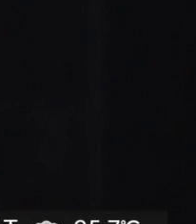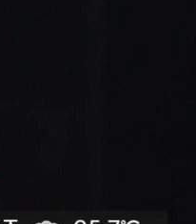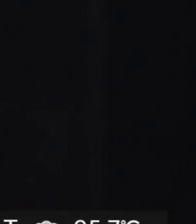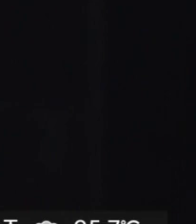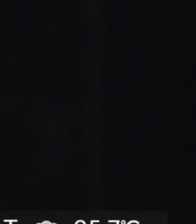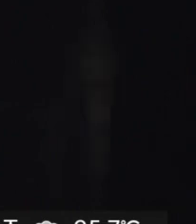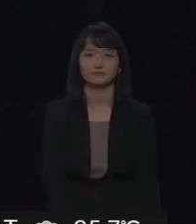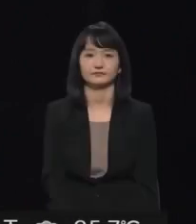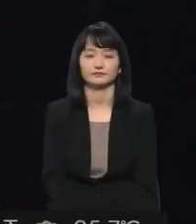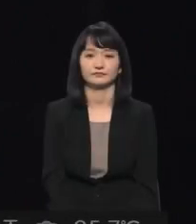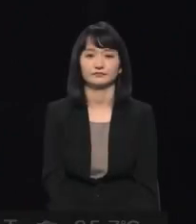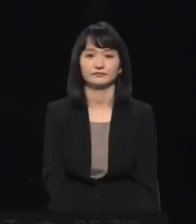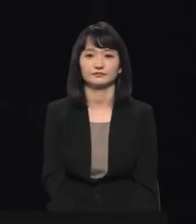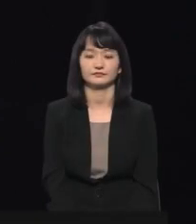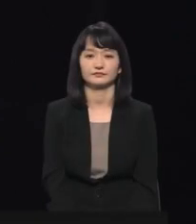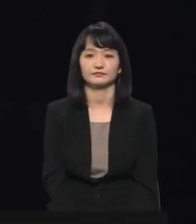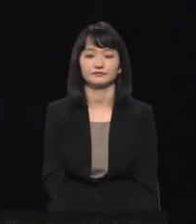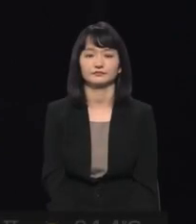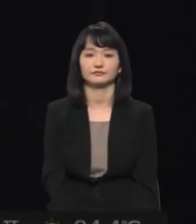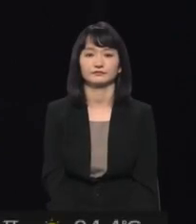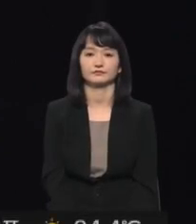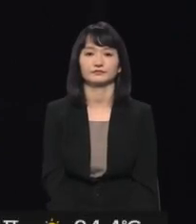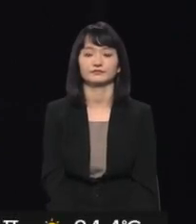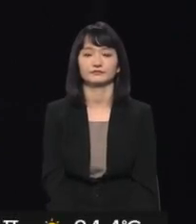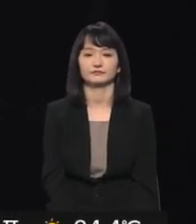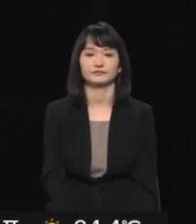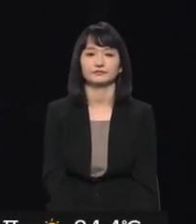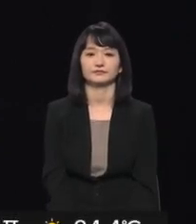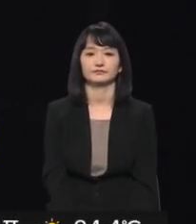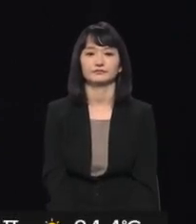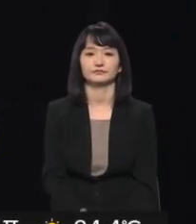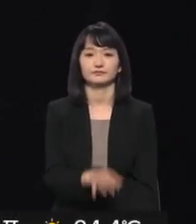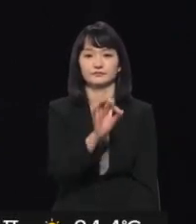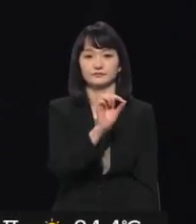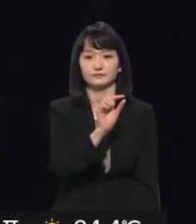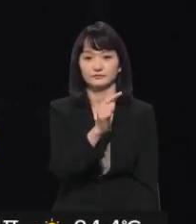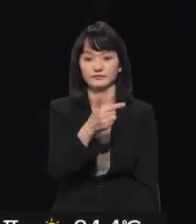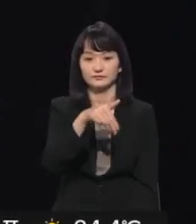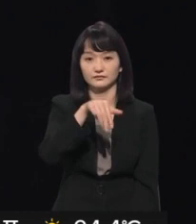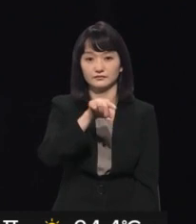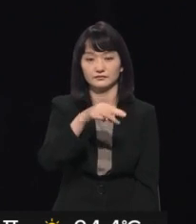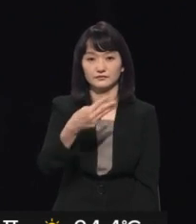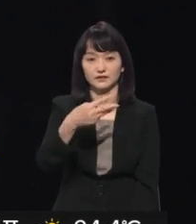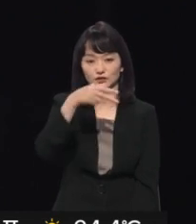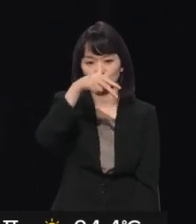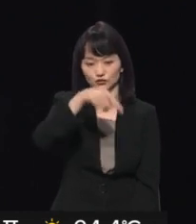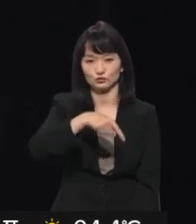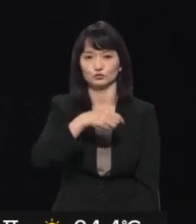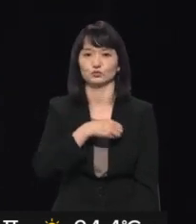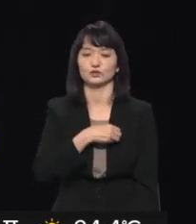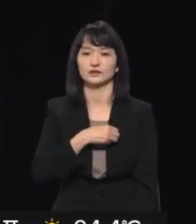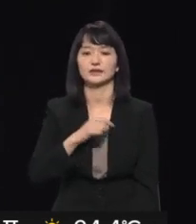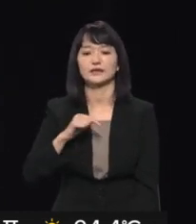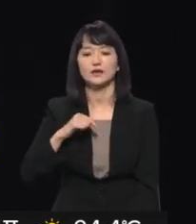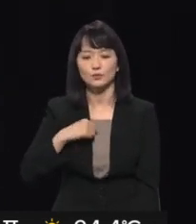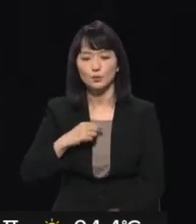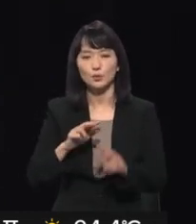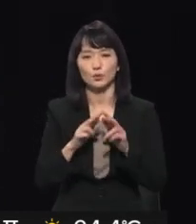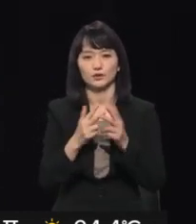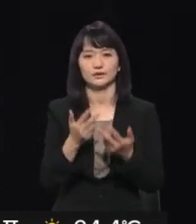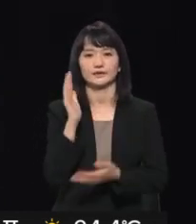예 이 부분은 어떻게 봐야 될지 모르겠습니다 그러니까 안 출 수원이 요즘 강하게 본인의 이야기를